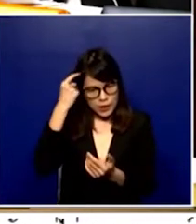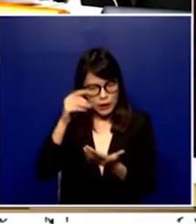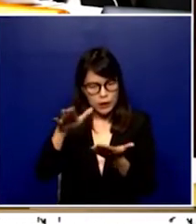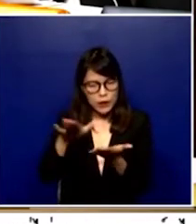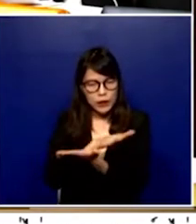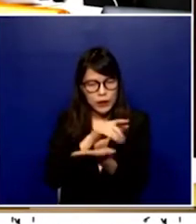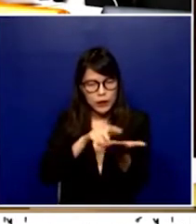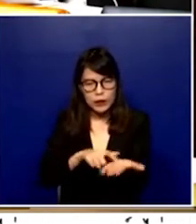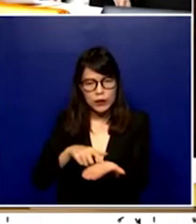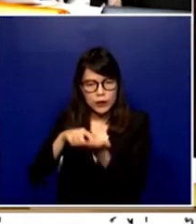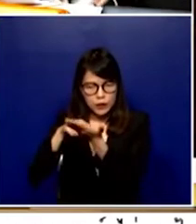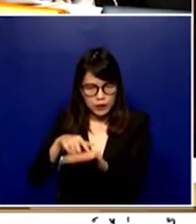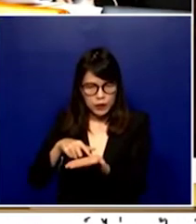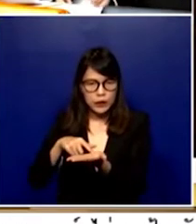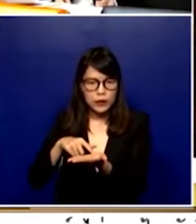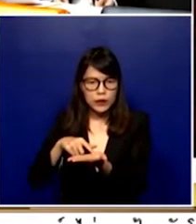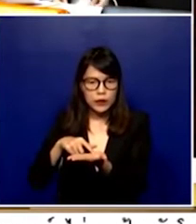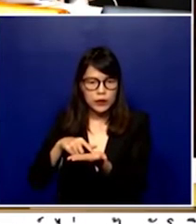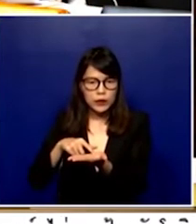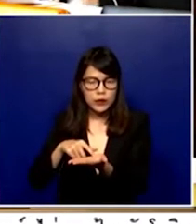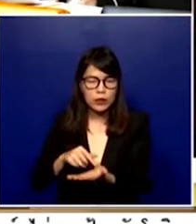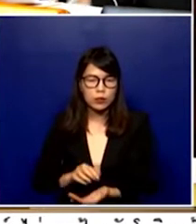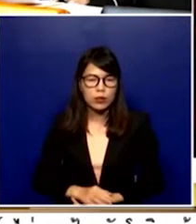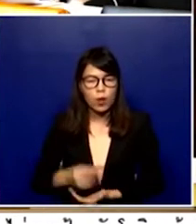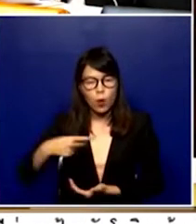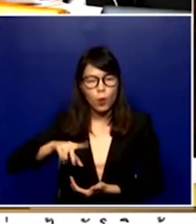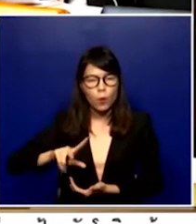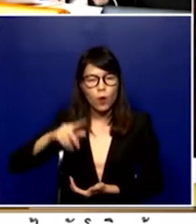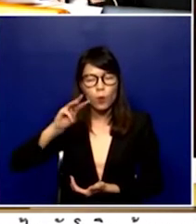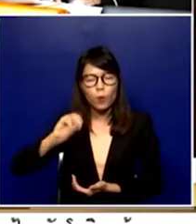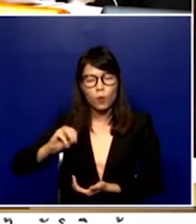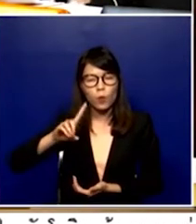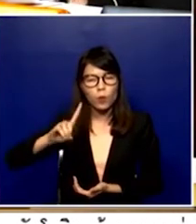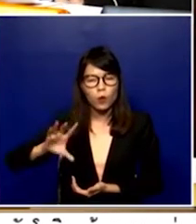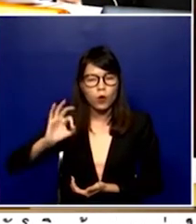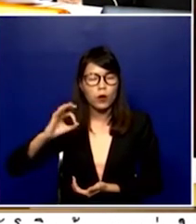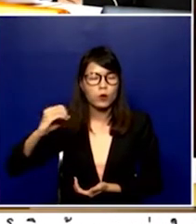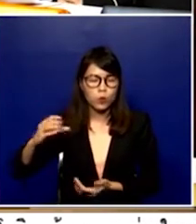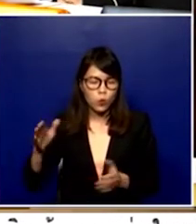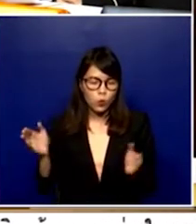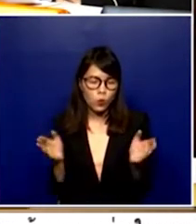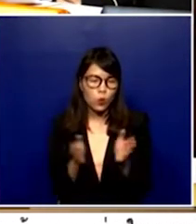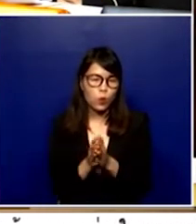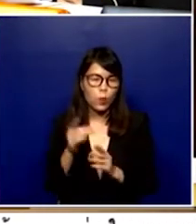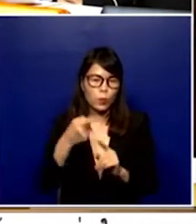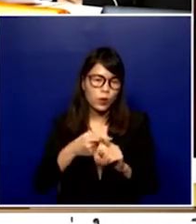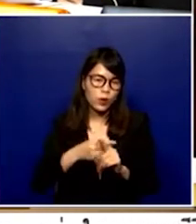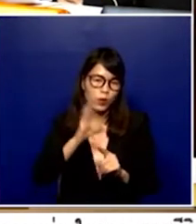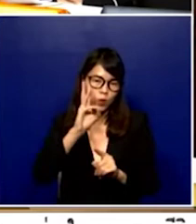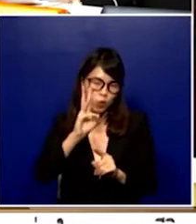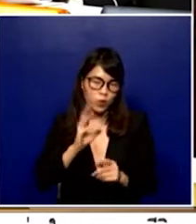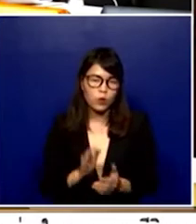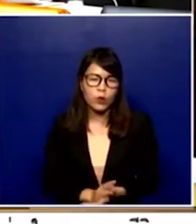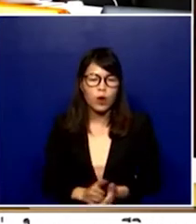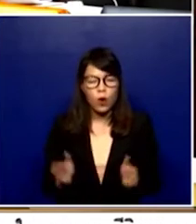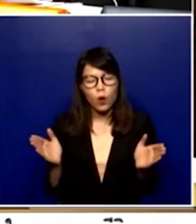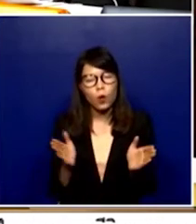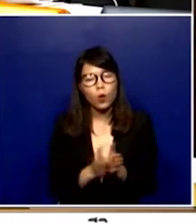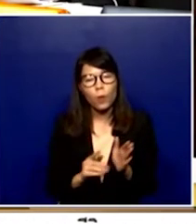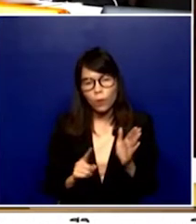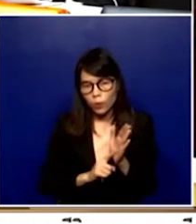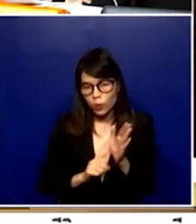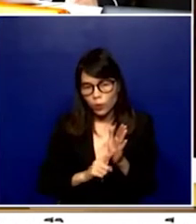องกดอ 90 มาต้แต่ปี 58 จนถป 63 รวมเป็ 6 เดือนค่ะโทษทั้หมด 6 กรรม 6 กระทงค่ะ